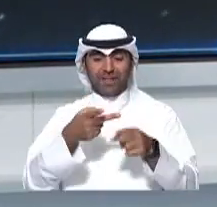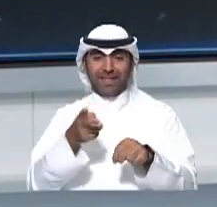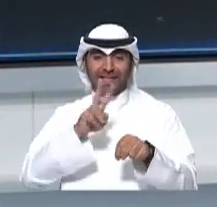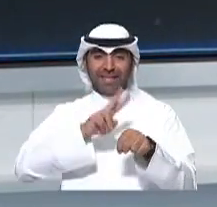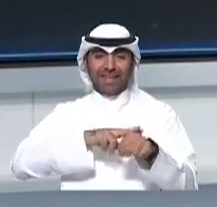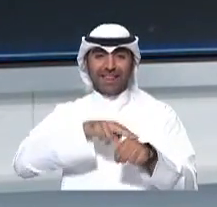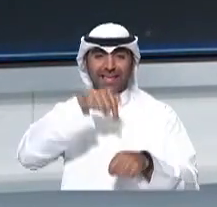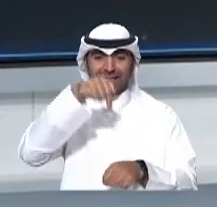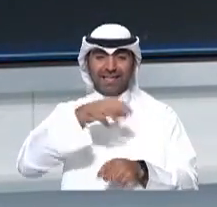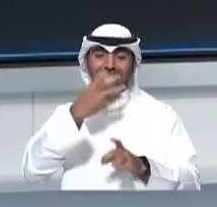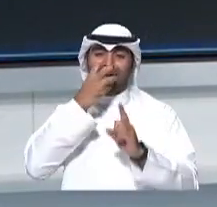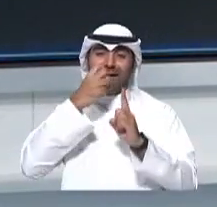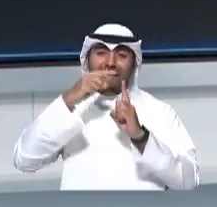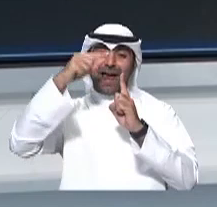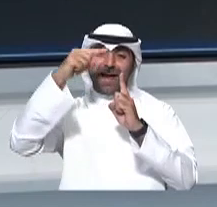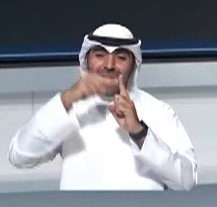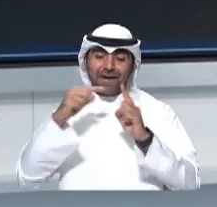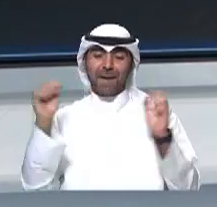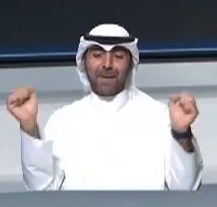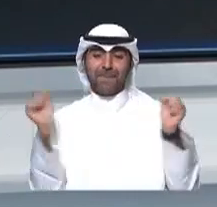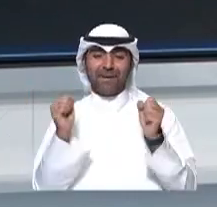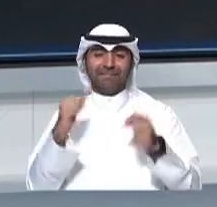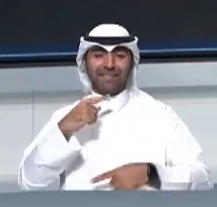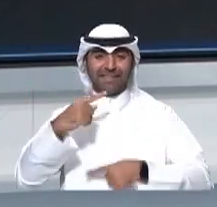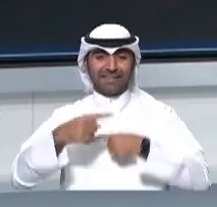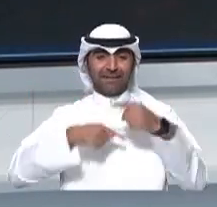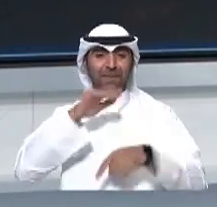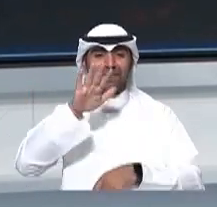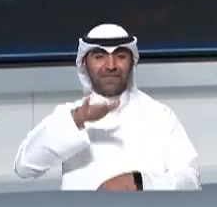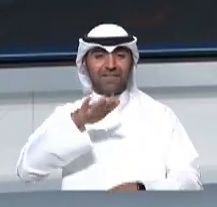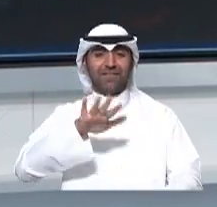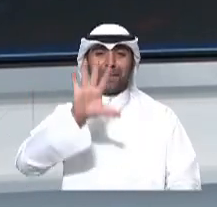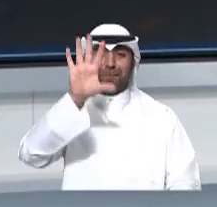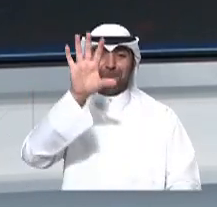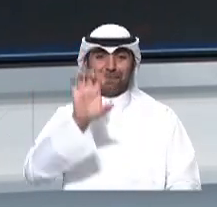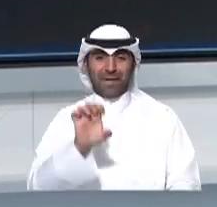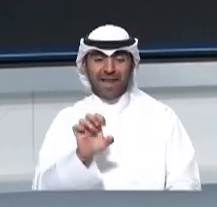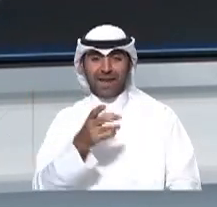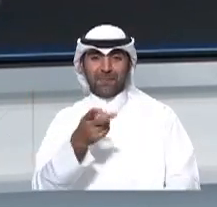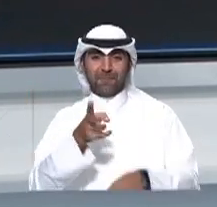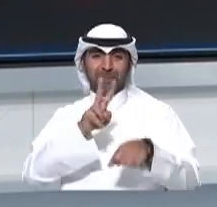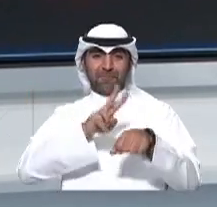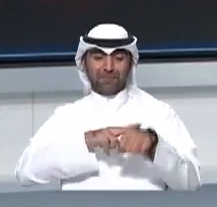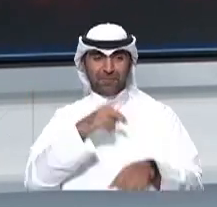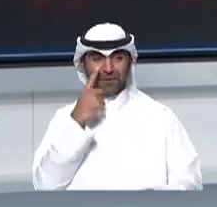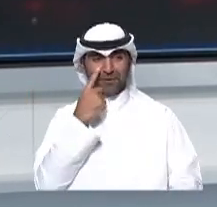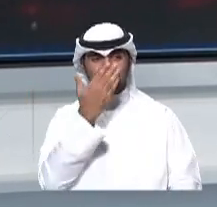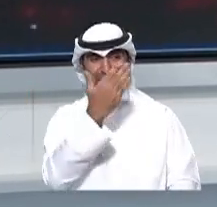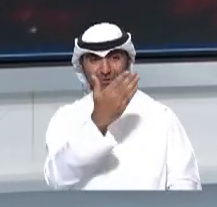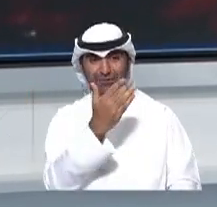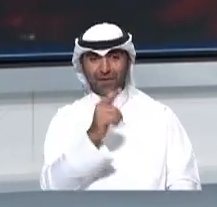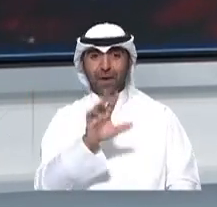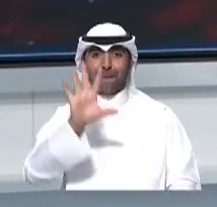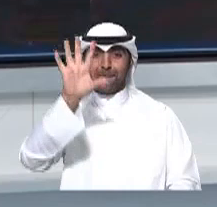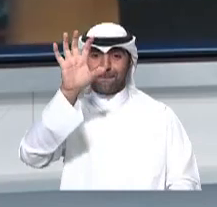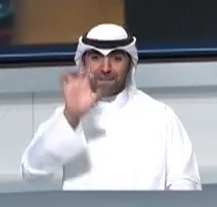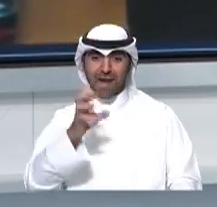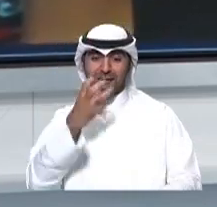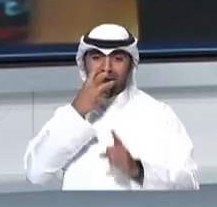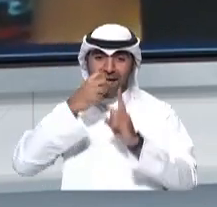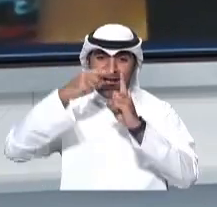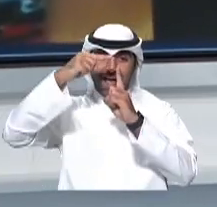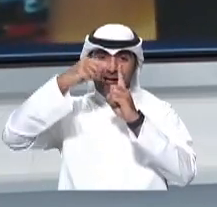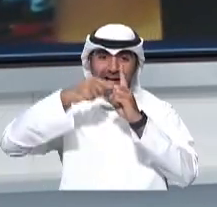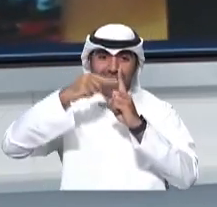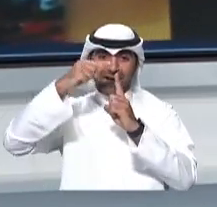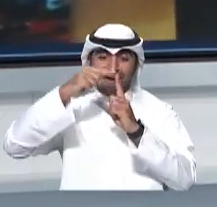مشابهة، أجواء باردة في المناطق الغربية والمناطق الشمالية، مناطق السكنية بشكل عام وكذلك الساحلية